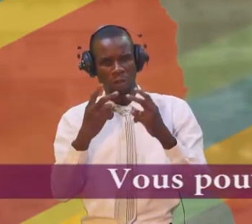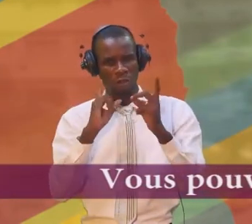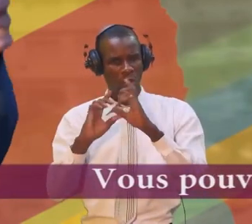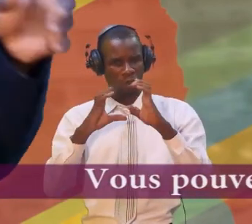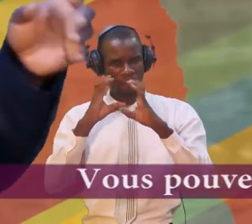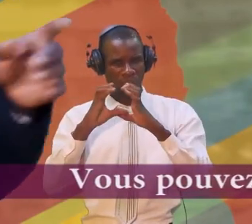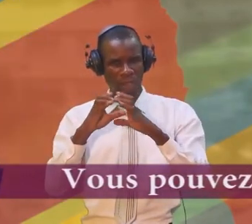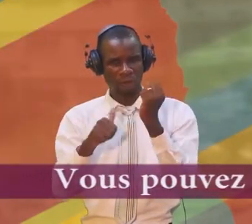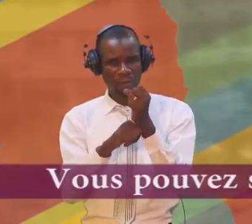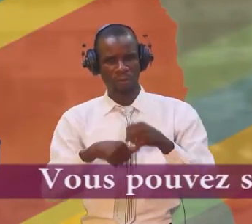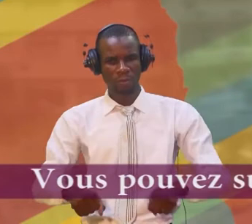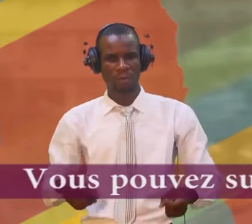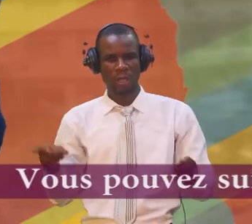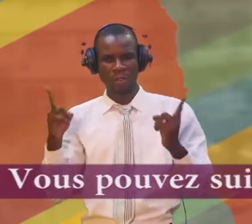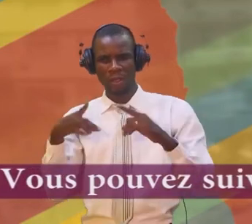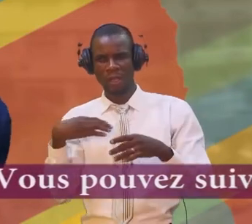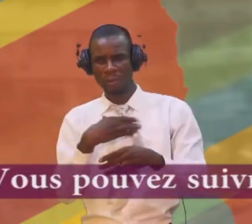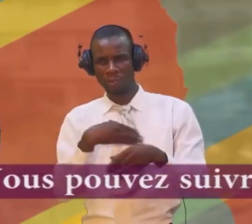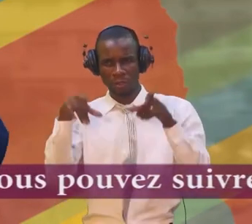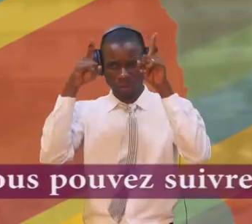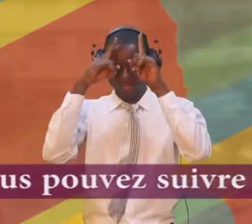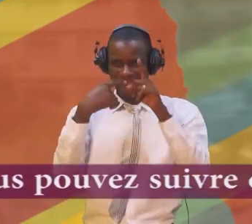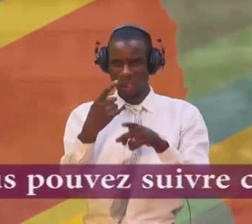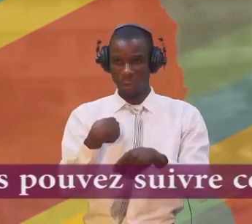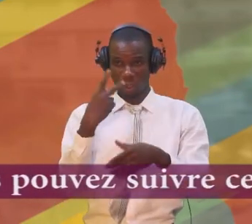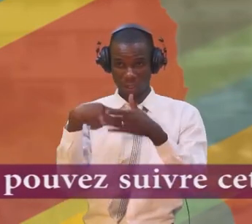wasiende kuongea na wachawi.